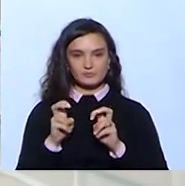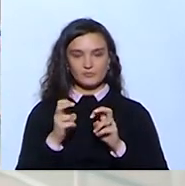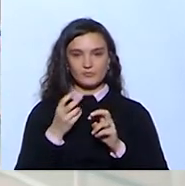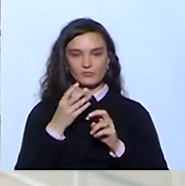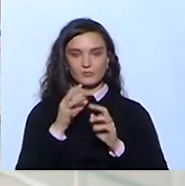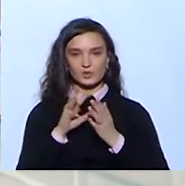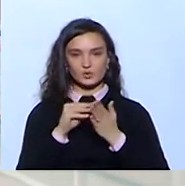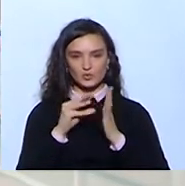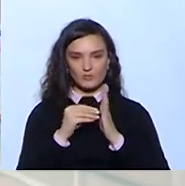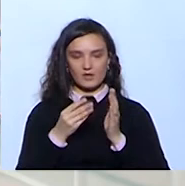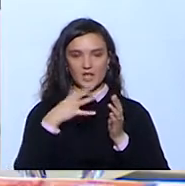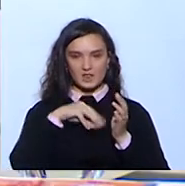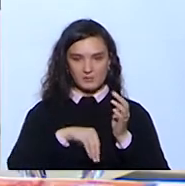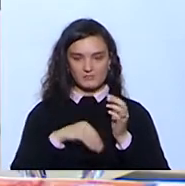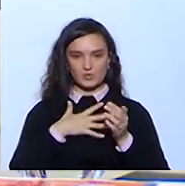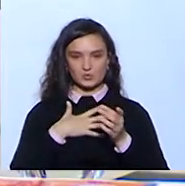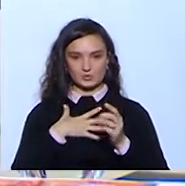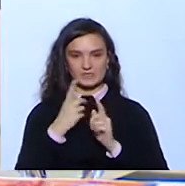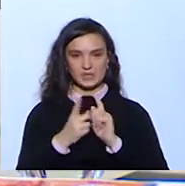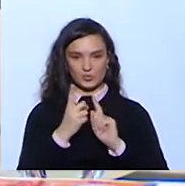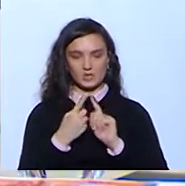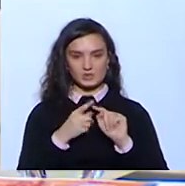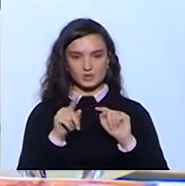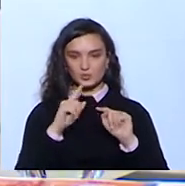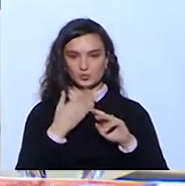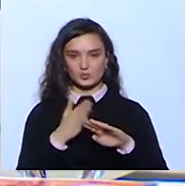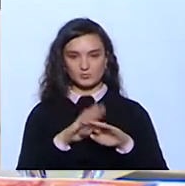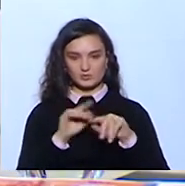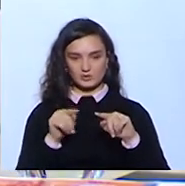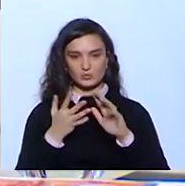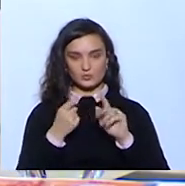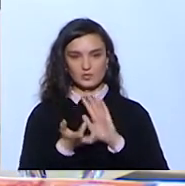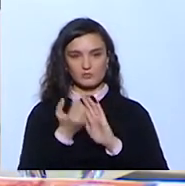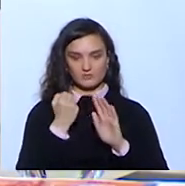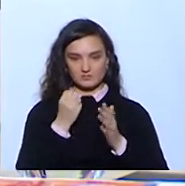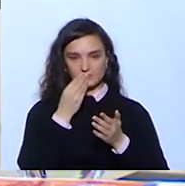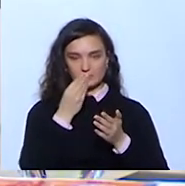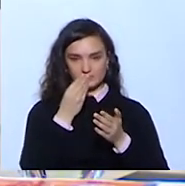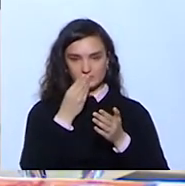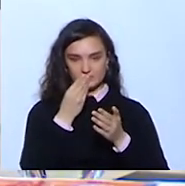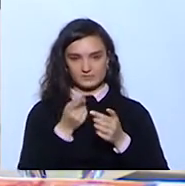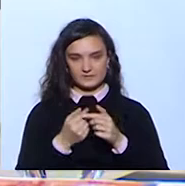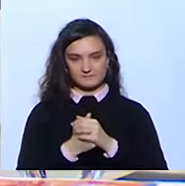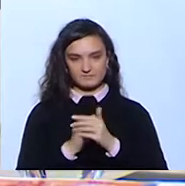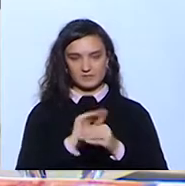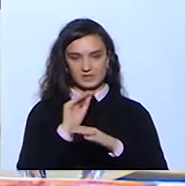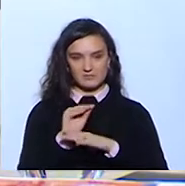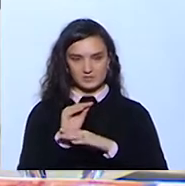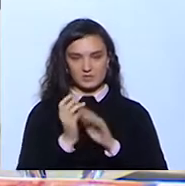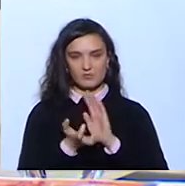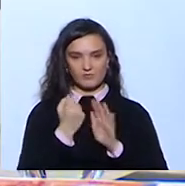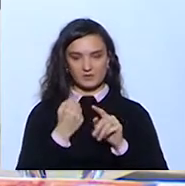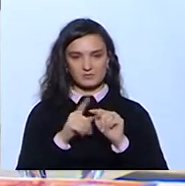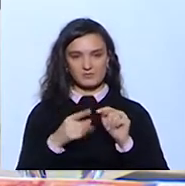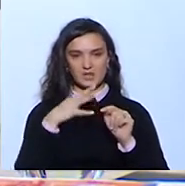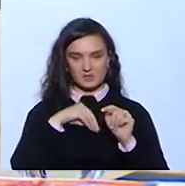ყლაპვა, სუნთქვის რეგულაციას. ეს არის ყველაზე რთული პროცესი. ამიტომ თუ ამოვიღებთ ამ კვების დანამატს, ამოვიღებთ